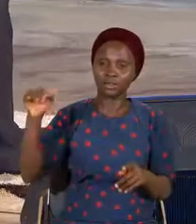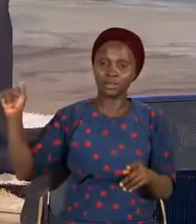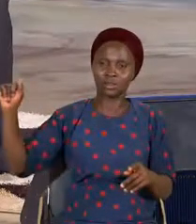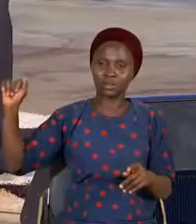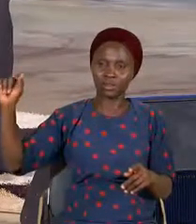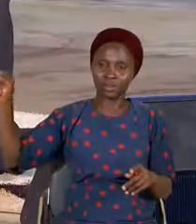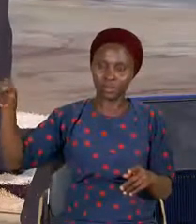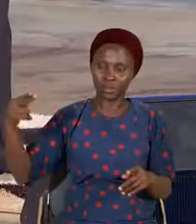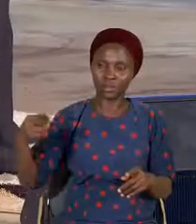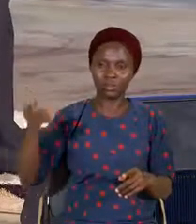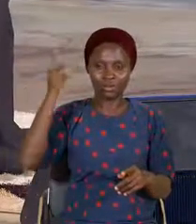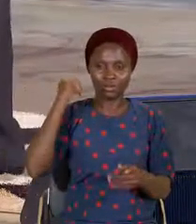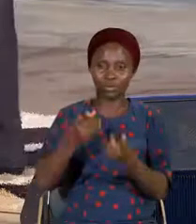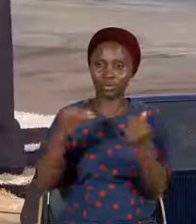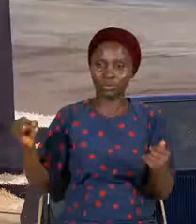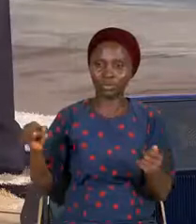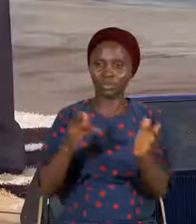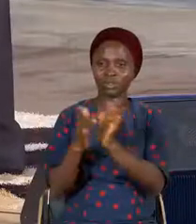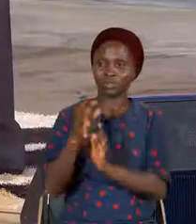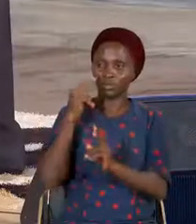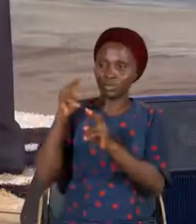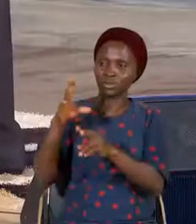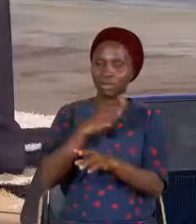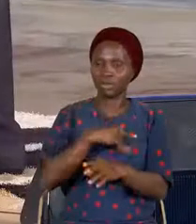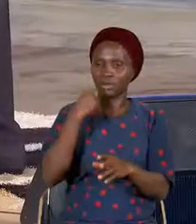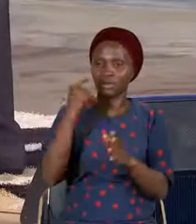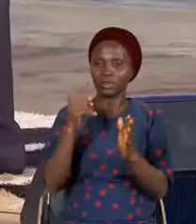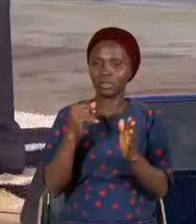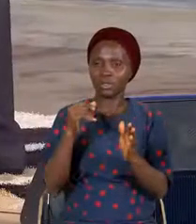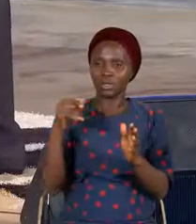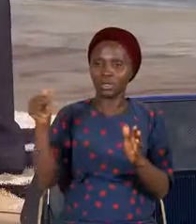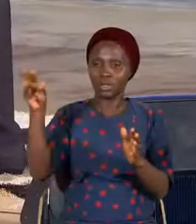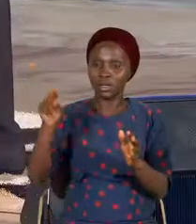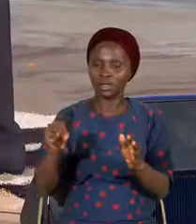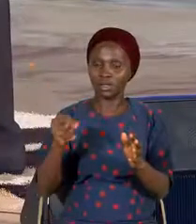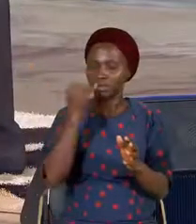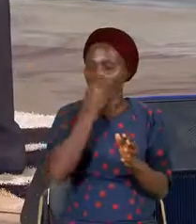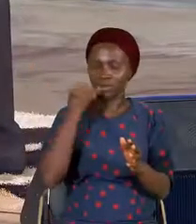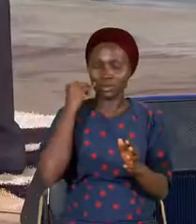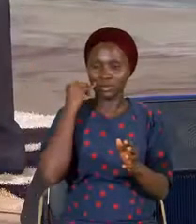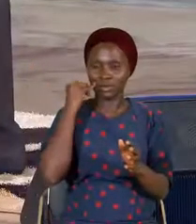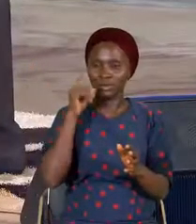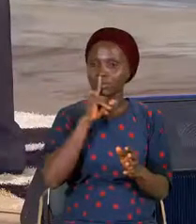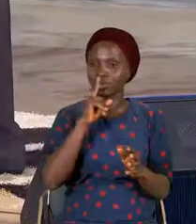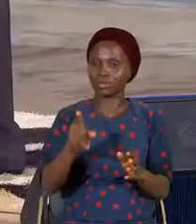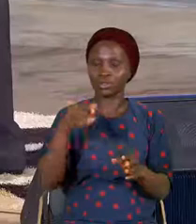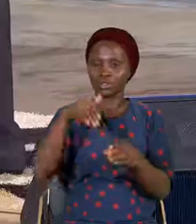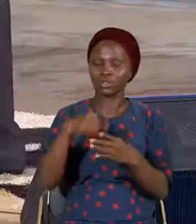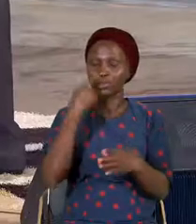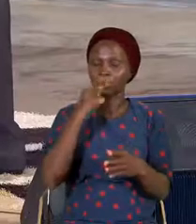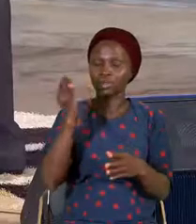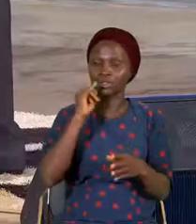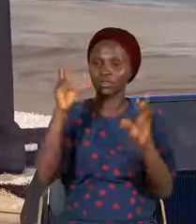voici vraiment un Israélite dans lequel il n'y a point de fraude. Est-ce que tu m'as rencontré avant?